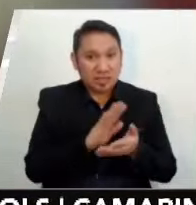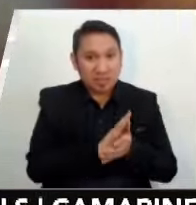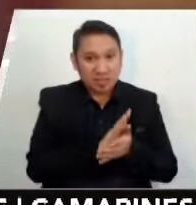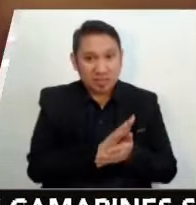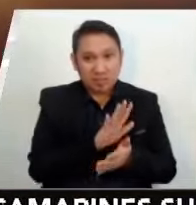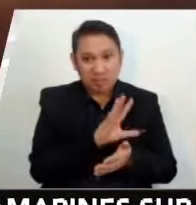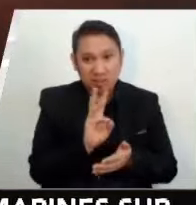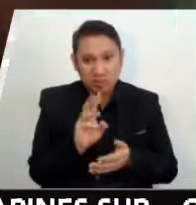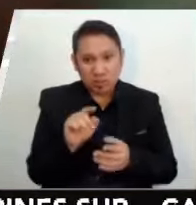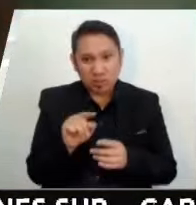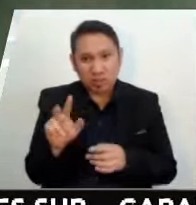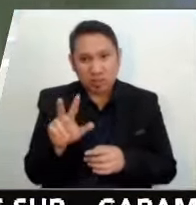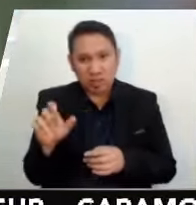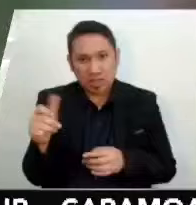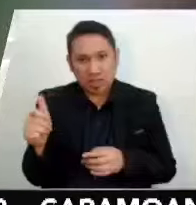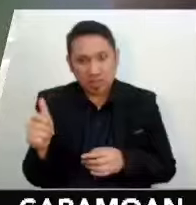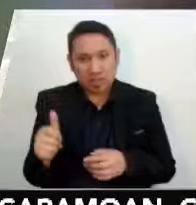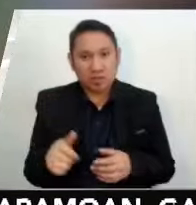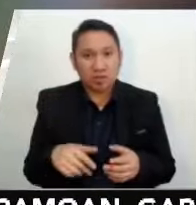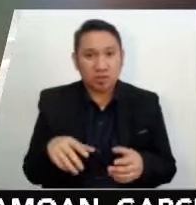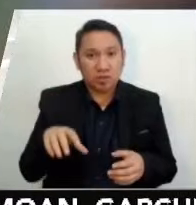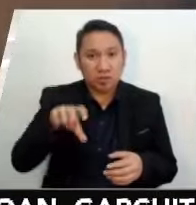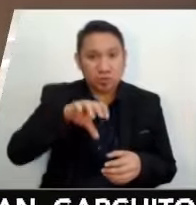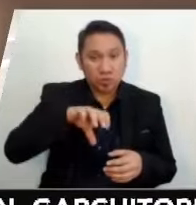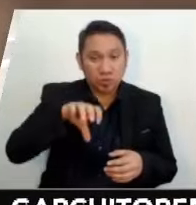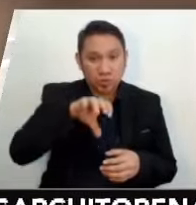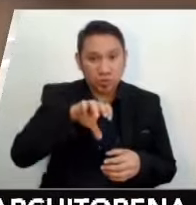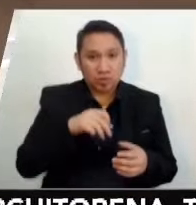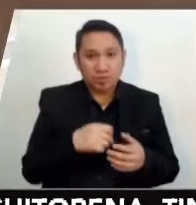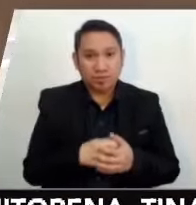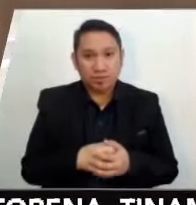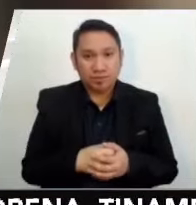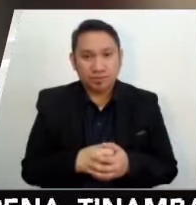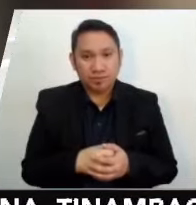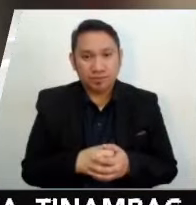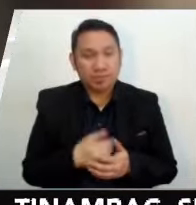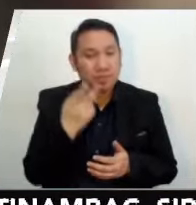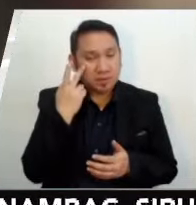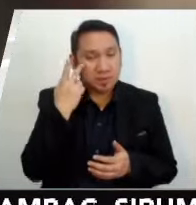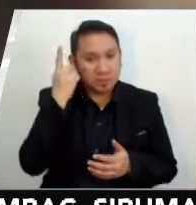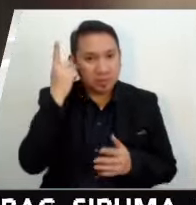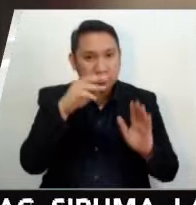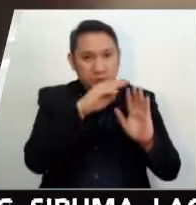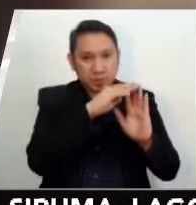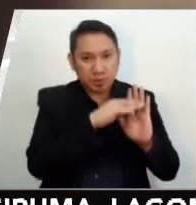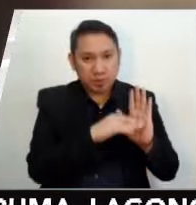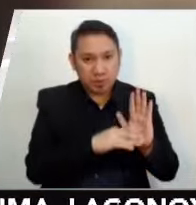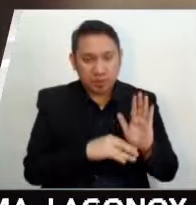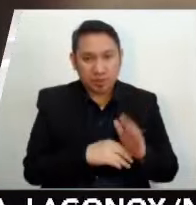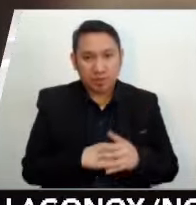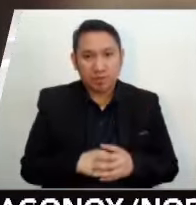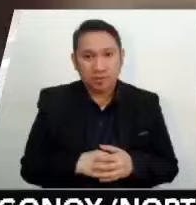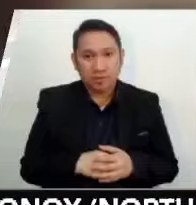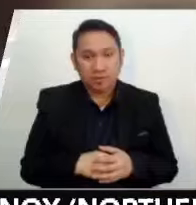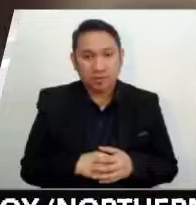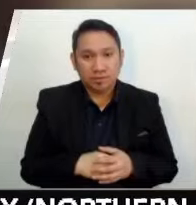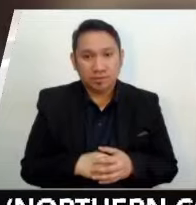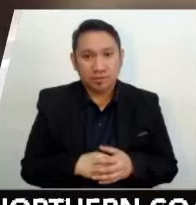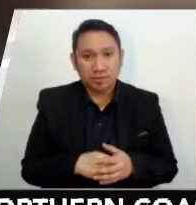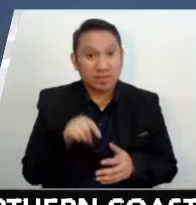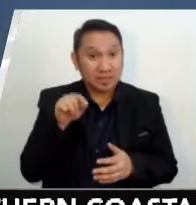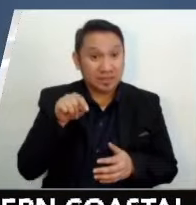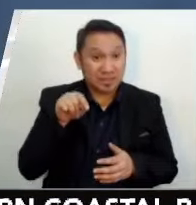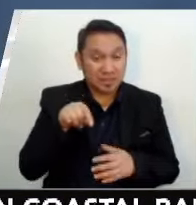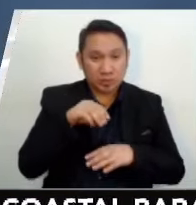mayonnaise Php20 hanggang Php25 at marami pa ang wholesale retail store na ito unti-unti ang